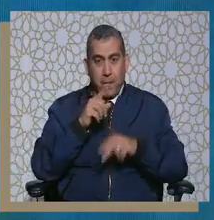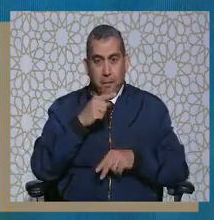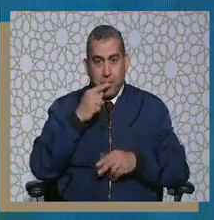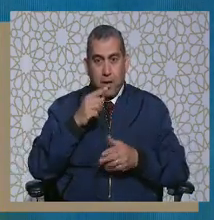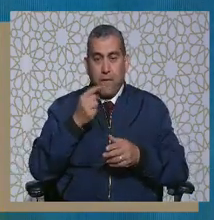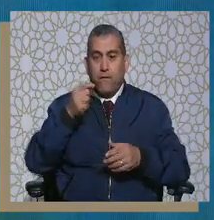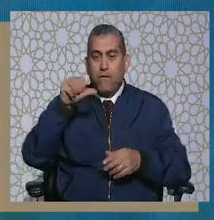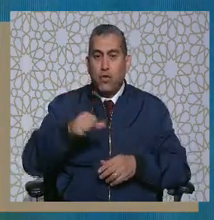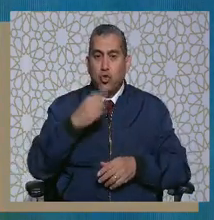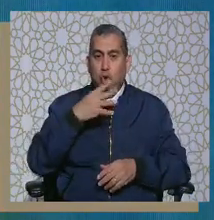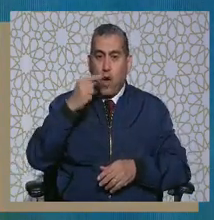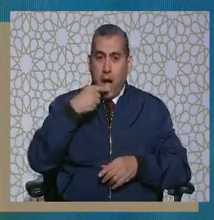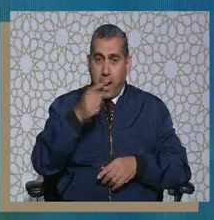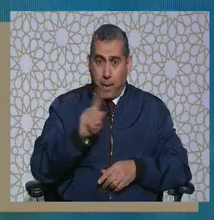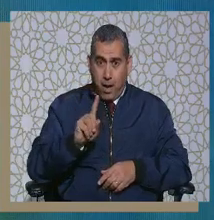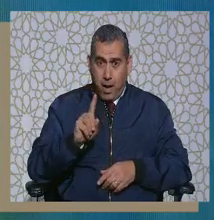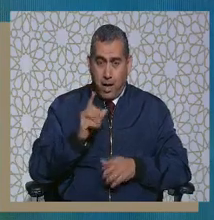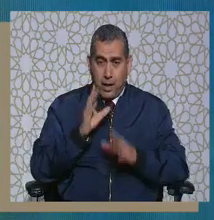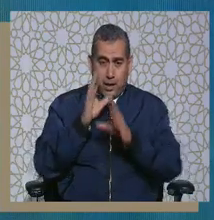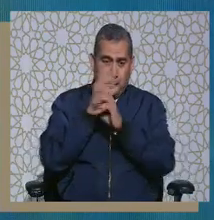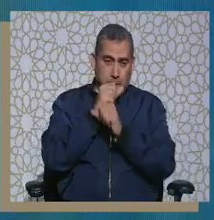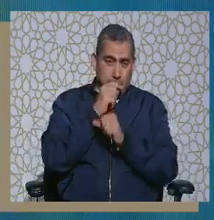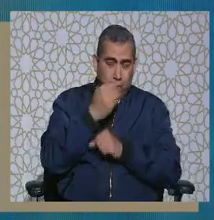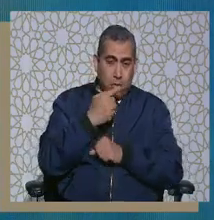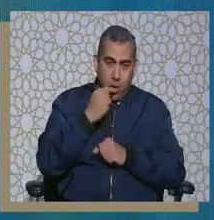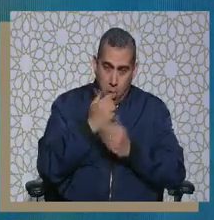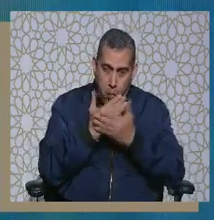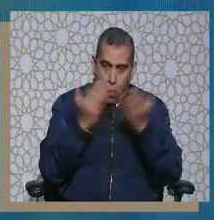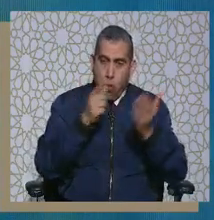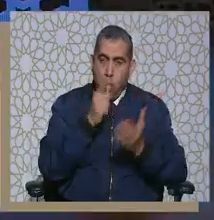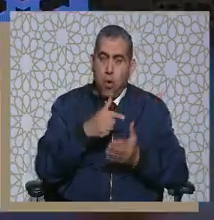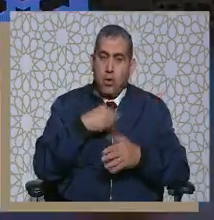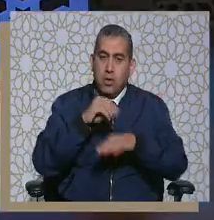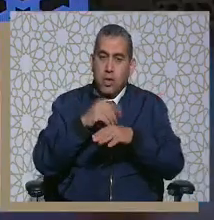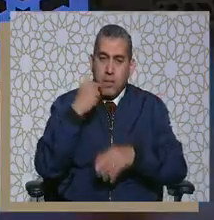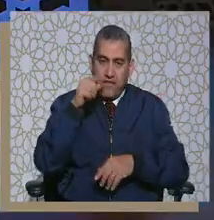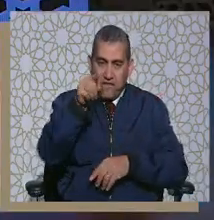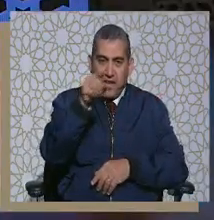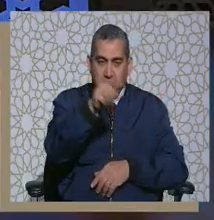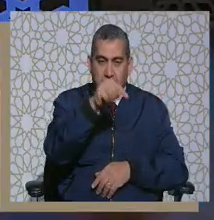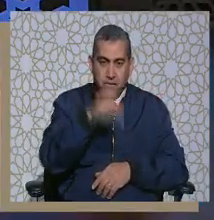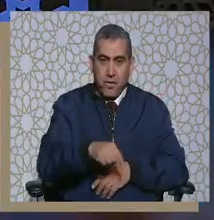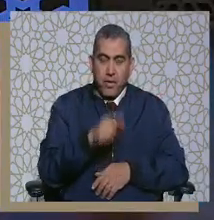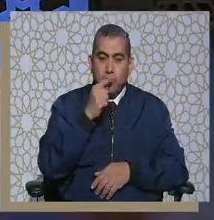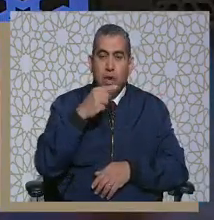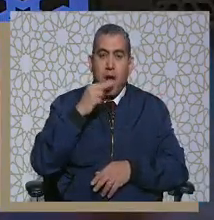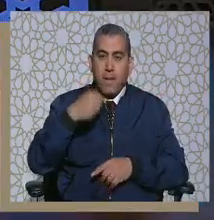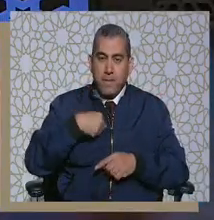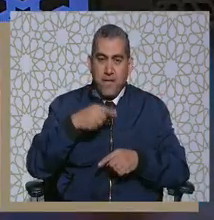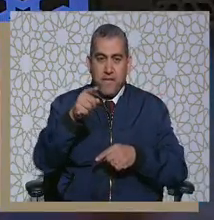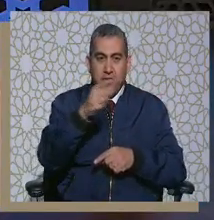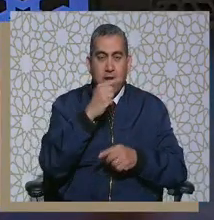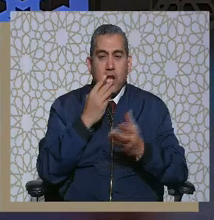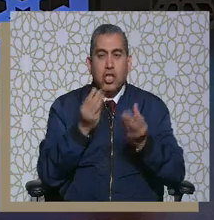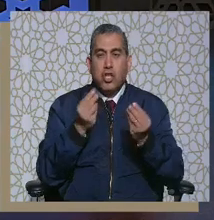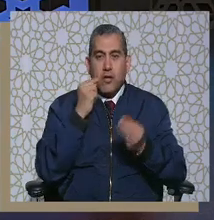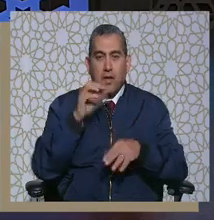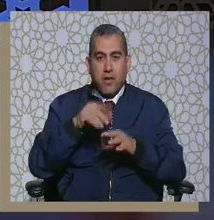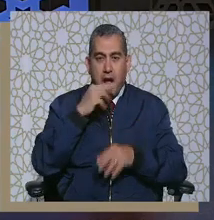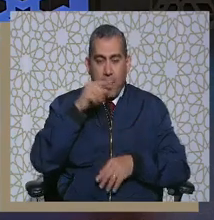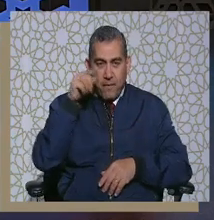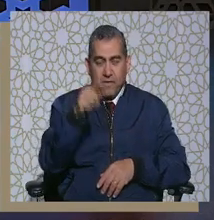يفسد الروح احنا عايزين نتكلم الكلام اللي بنتكلم عننا احنا في ناس كتيره بتقول الكلام ده